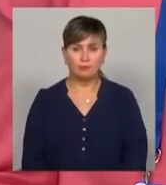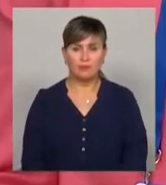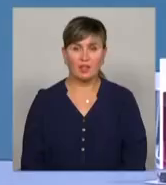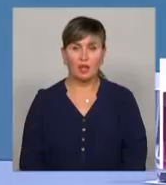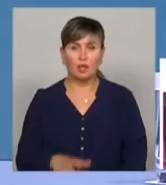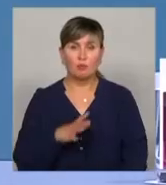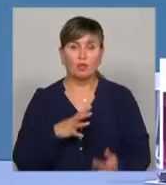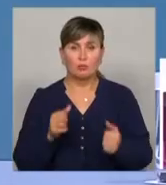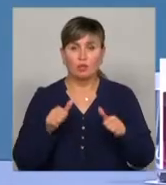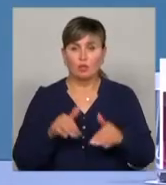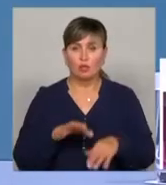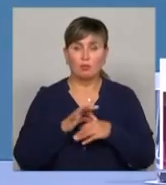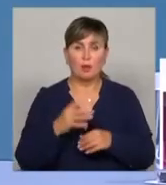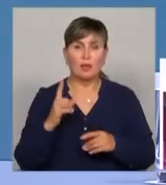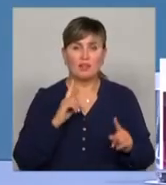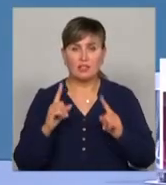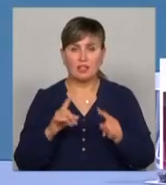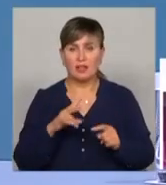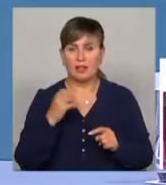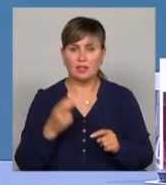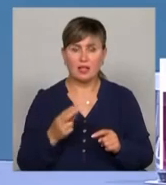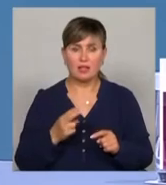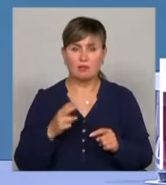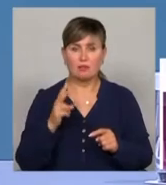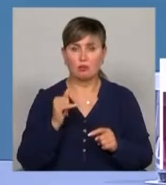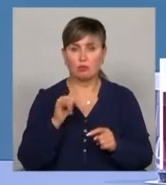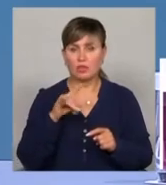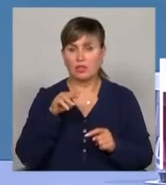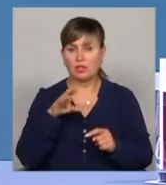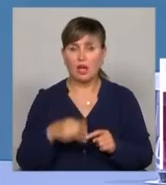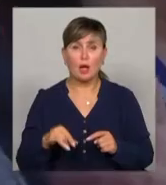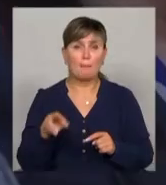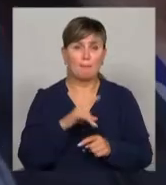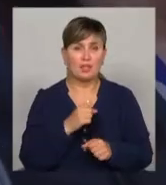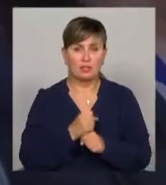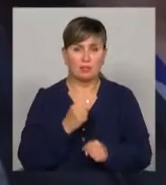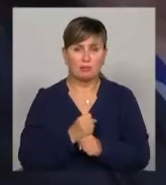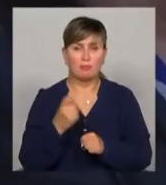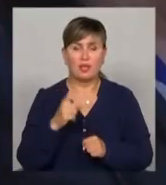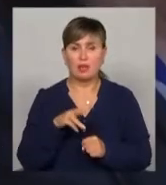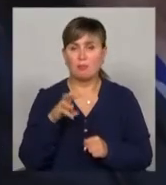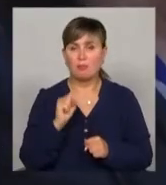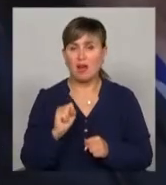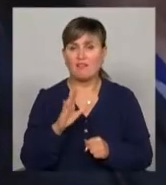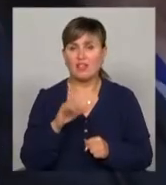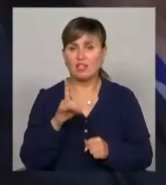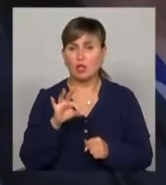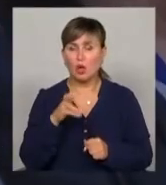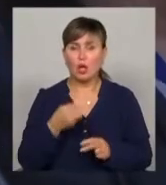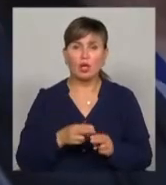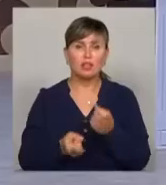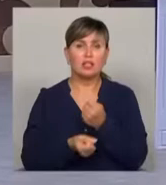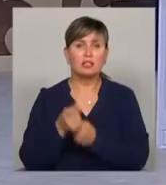Было принято решение провести первое заседание национального курултая в Улутау. Мы возвели белый шатер у мавзолея Джучихана, который стоял у